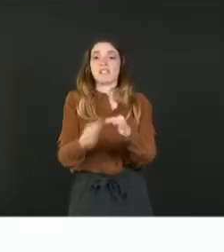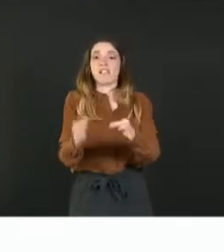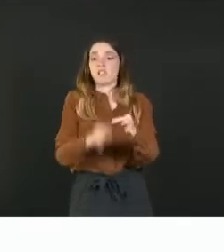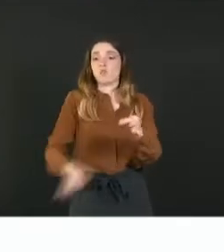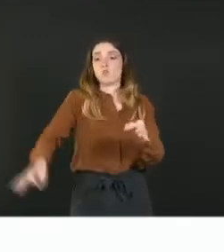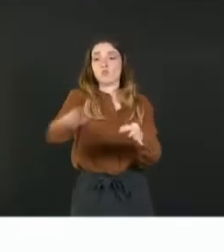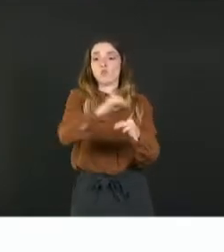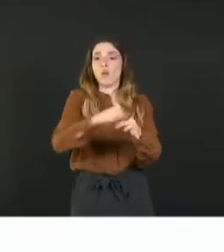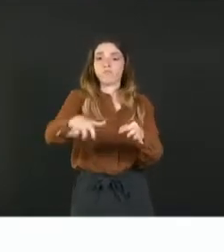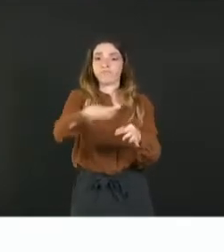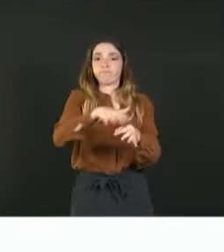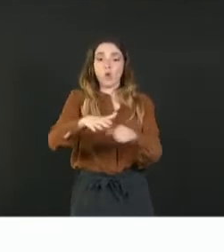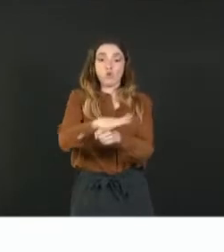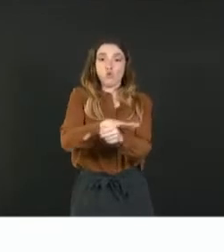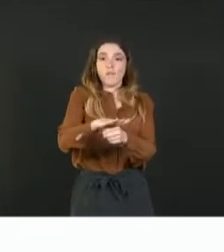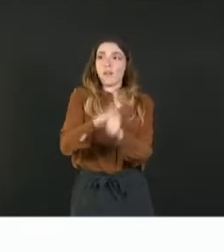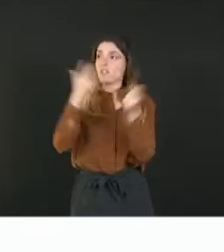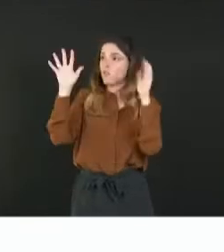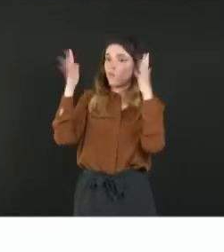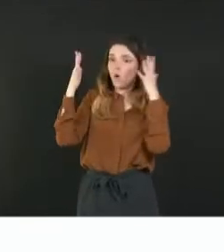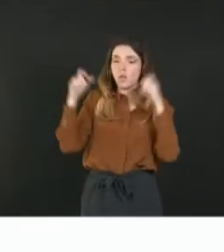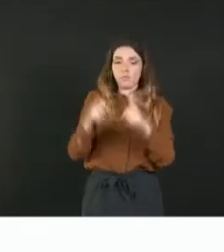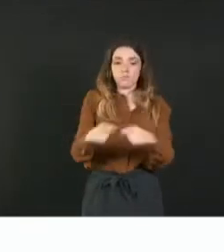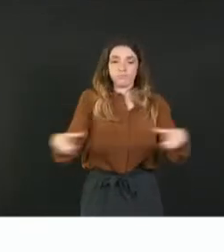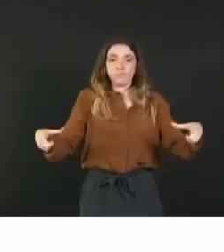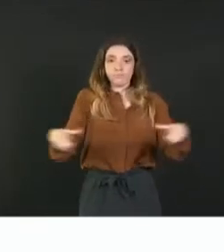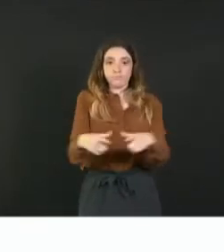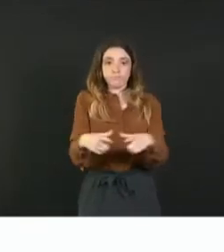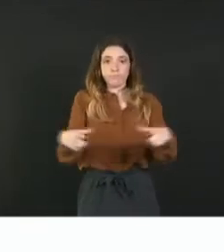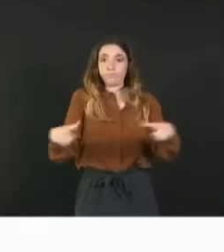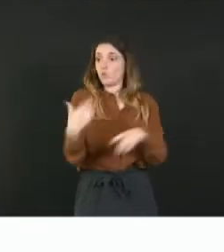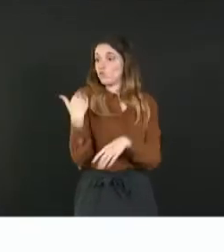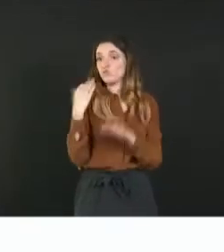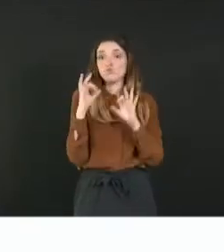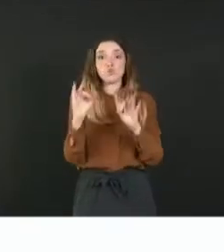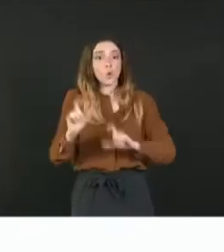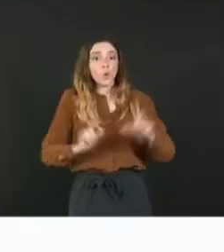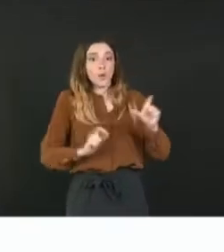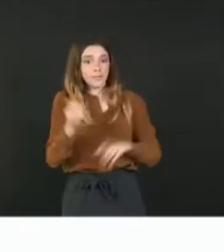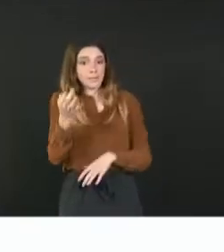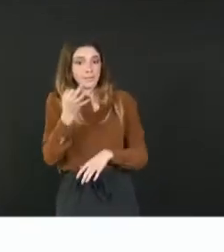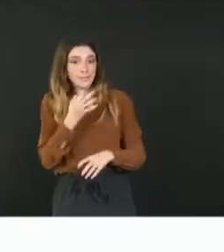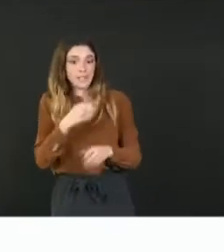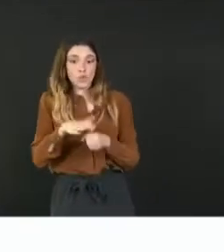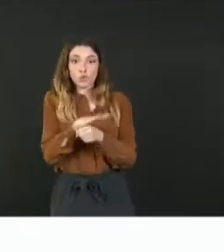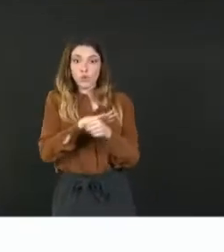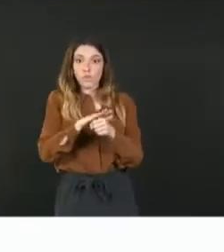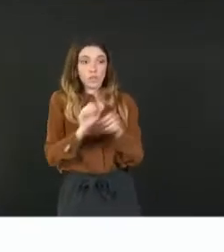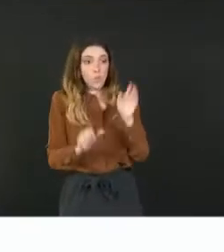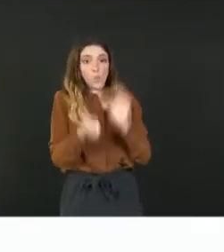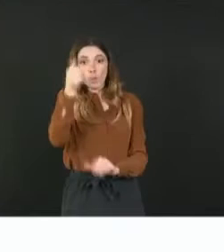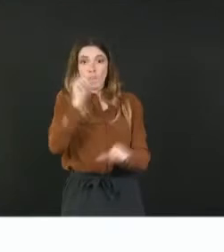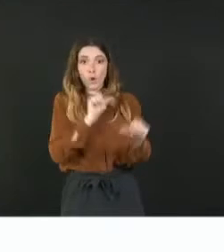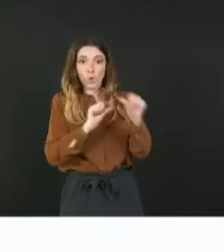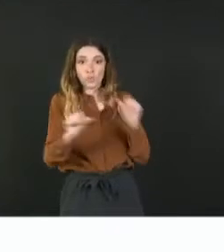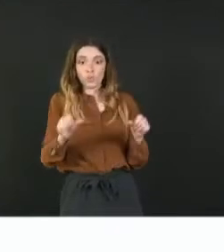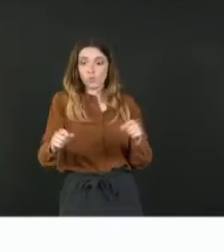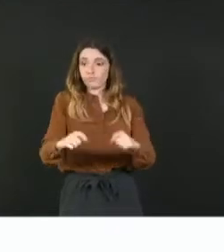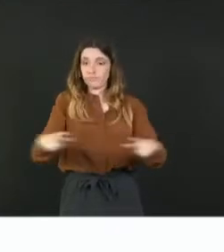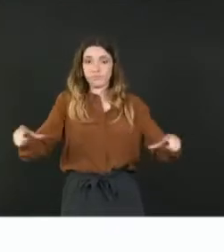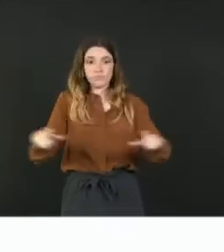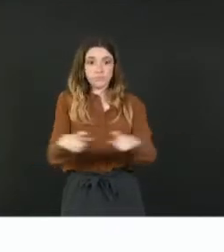vrai que ça, bon, vous l'avez dit, déjà, la surface, c'est un des principaux éléments justement qui permet de voir quelle peut